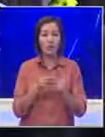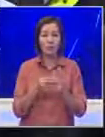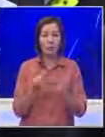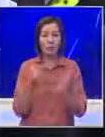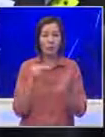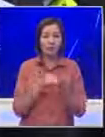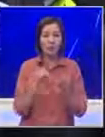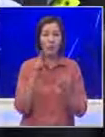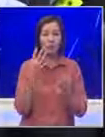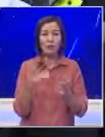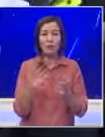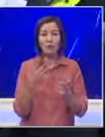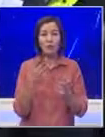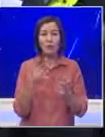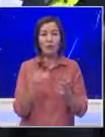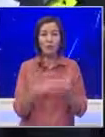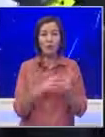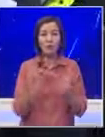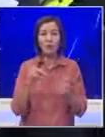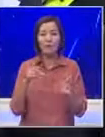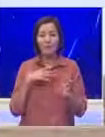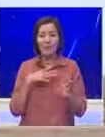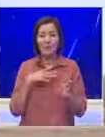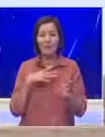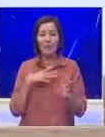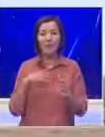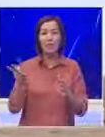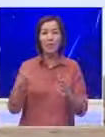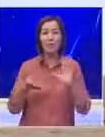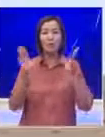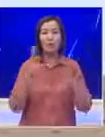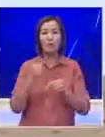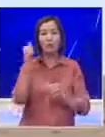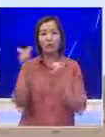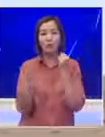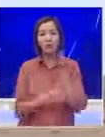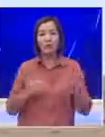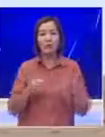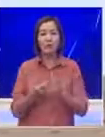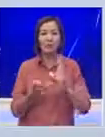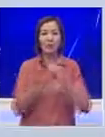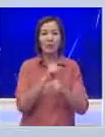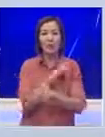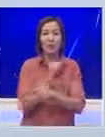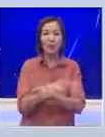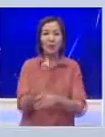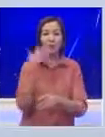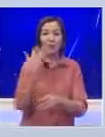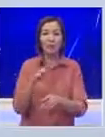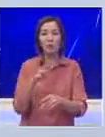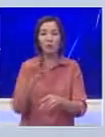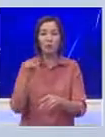құны 145-9 миллиард теңгеге жетпек. Айта кетейік, республика бойынша жыл соңына дейін жалпы